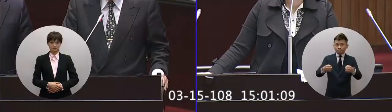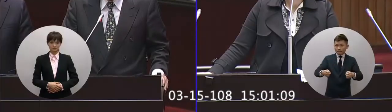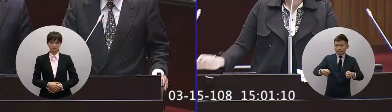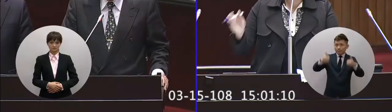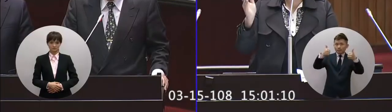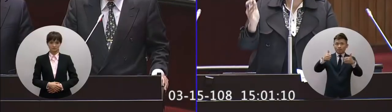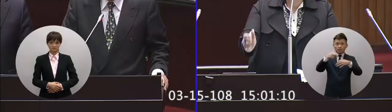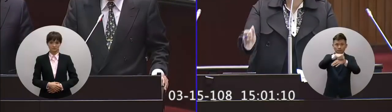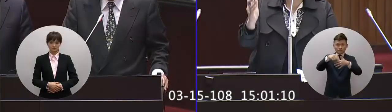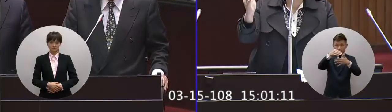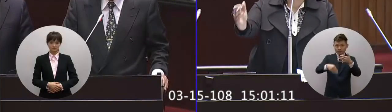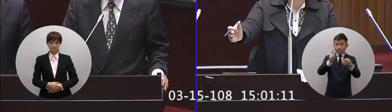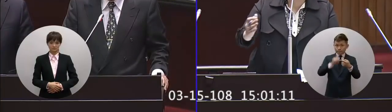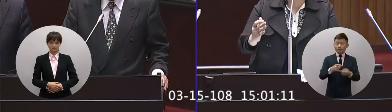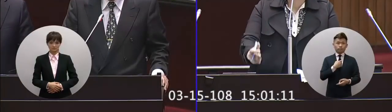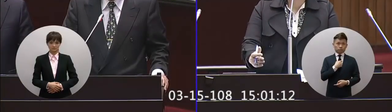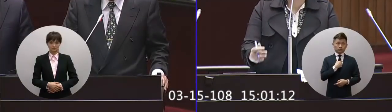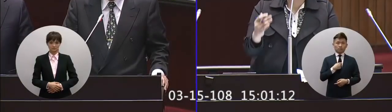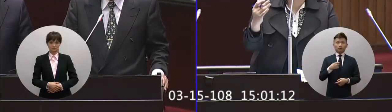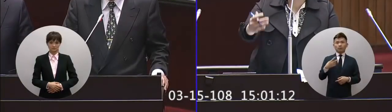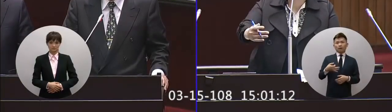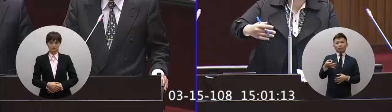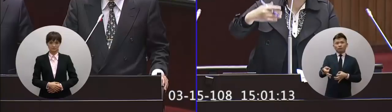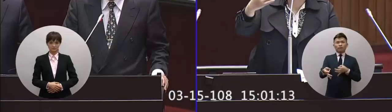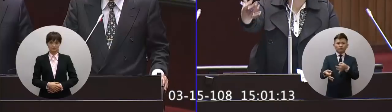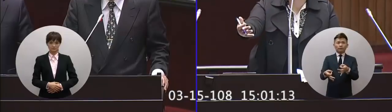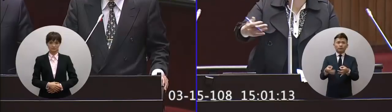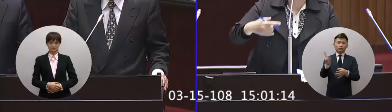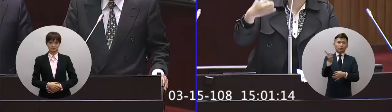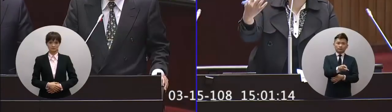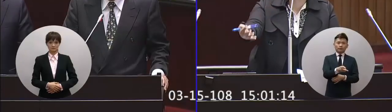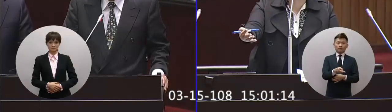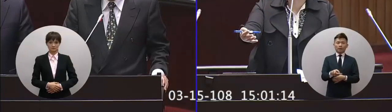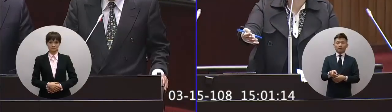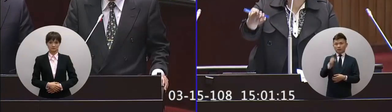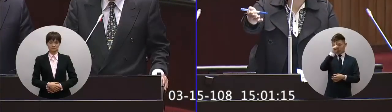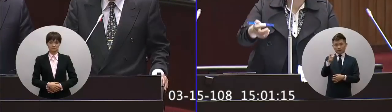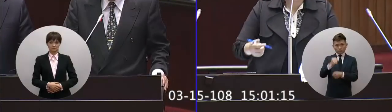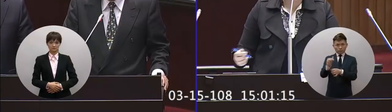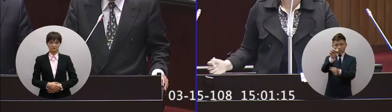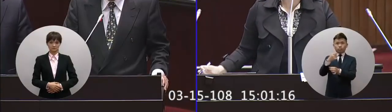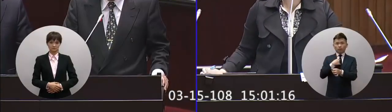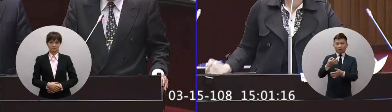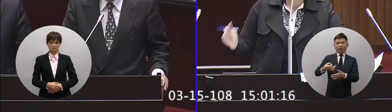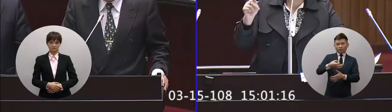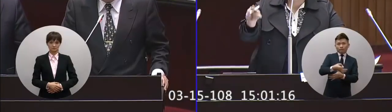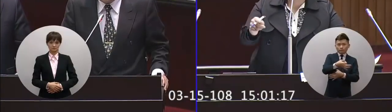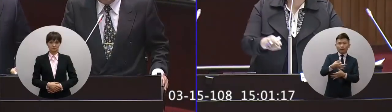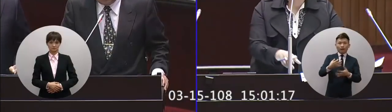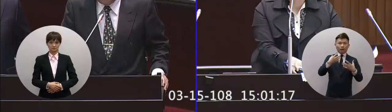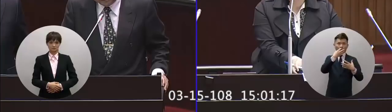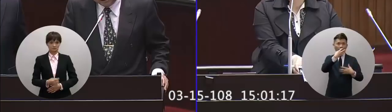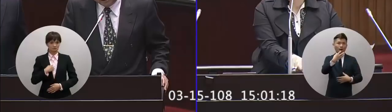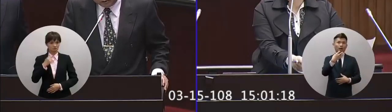制出来。因为现在就是重复收费，那你要马儿好，又要马儿不吃草，这个必须检讨。无独